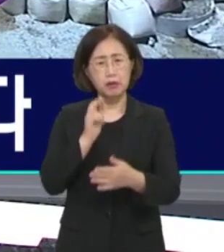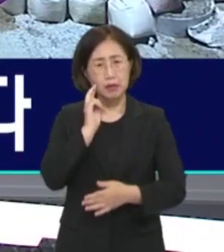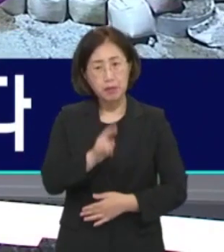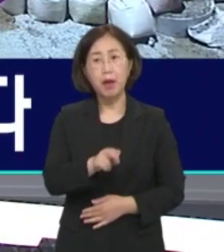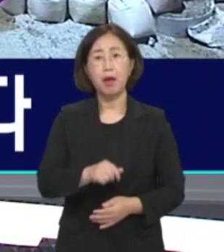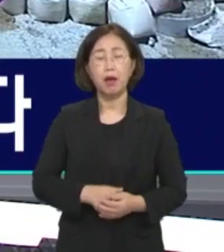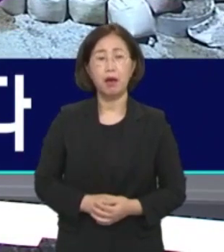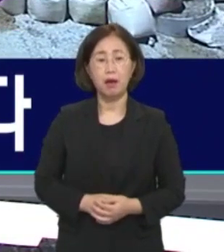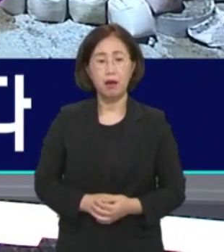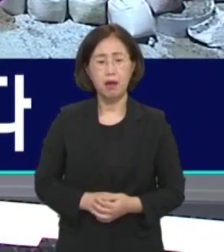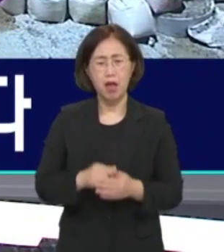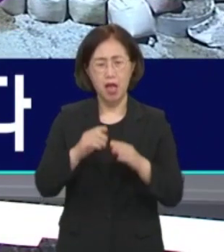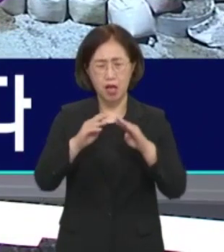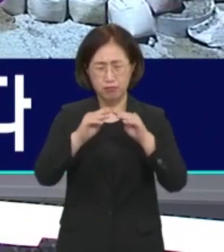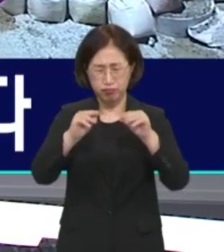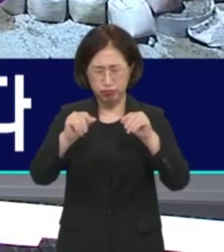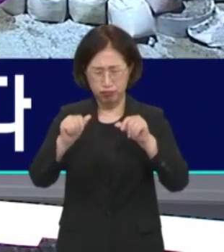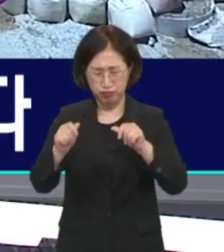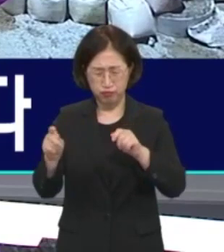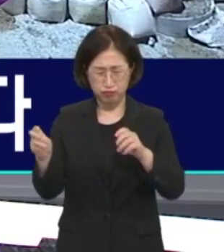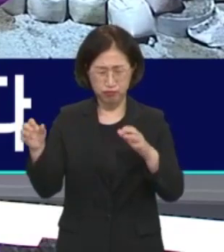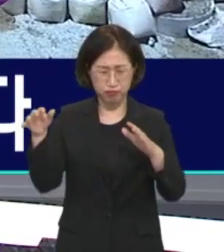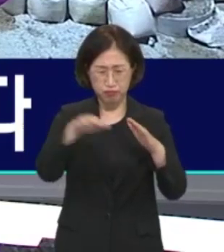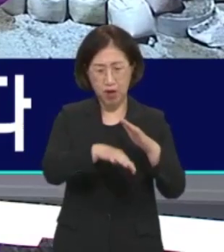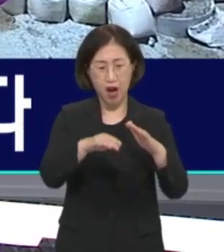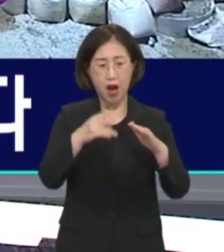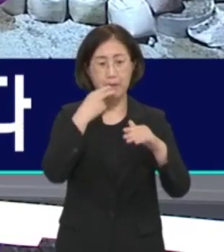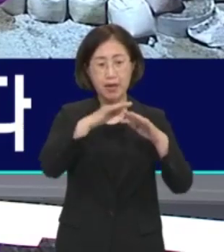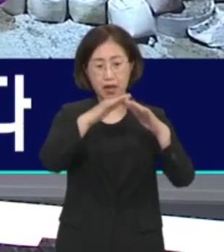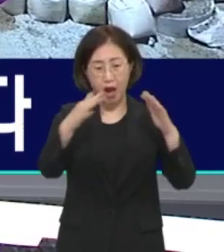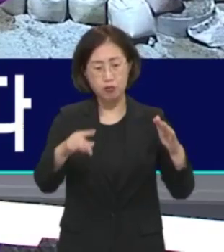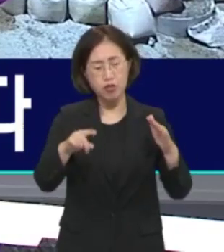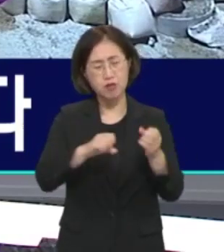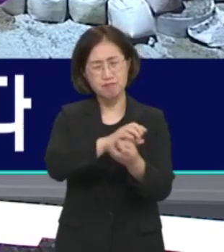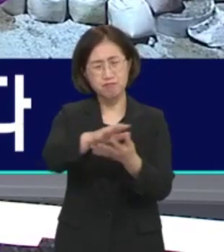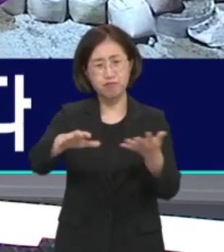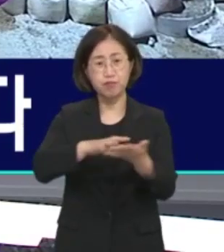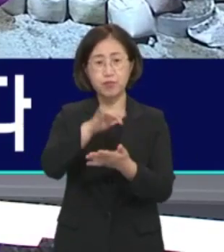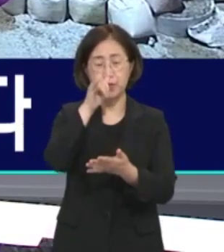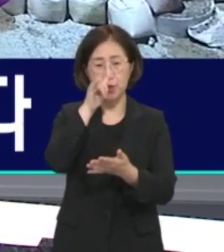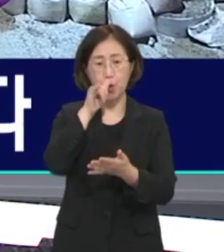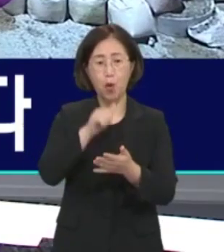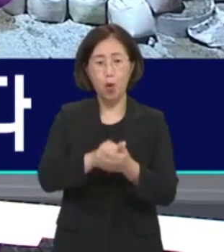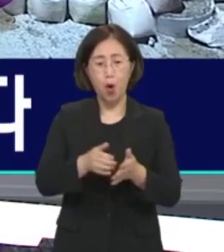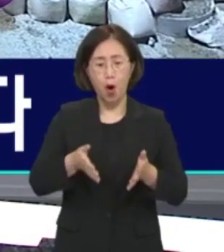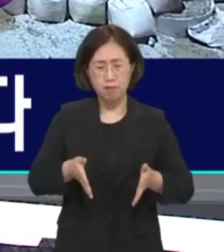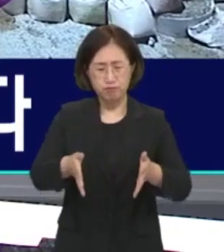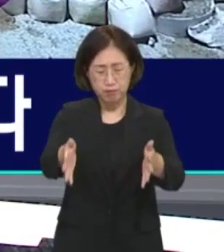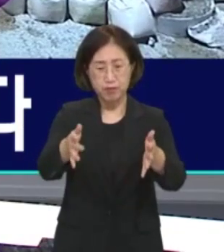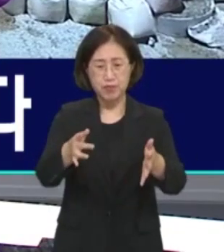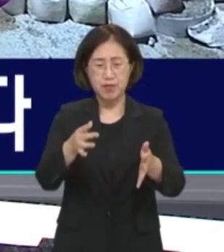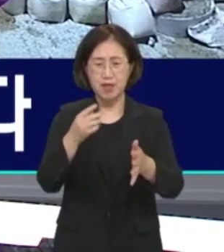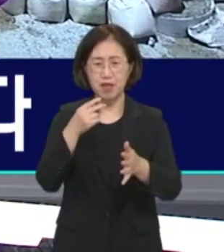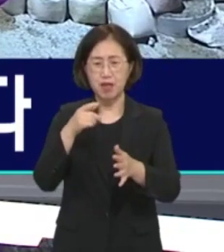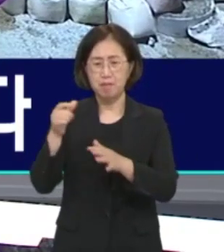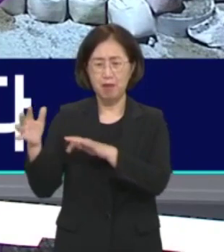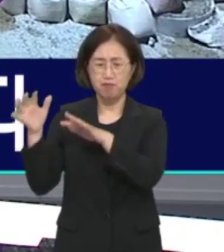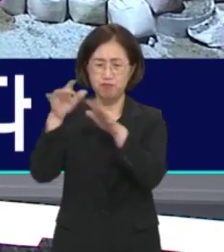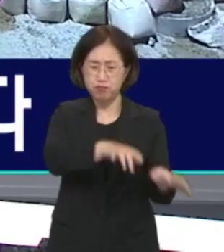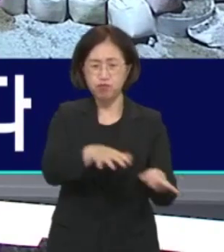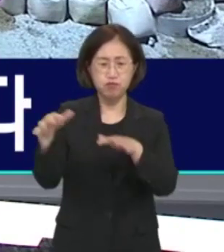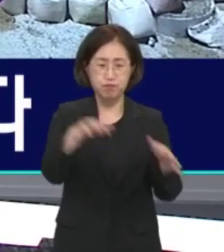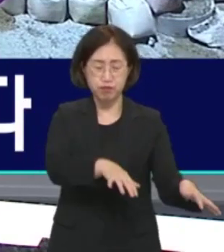드러냈습니다. 흙탕물이 들어찬 비닐하우스는 마치 폐허처럼 변했고 거센 물살에 도로가 끊어지고 제방도 무너져